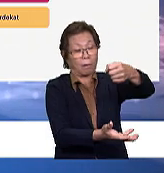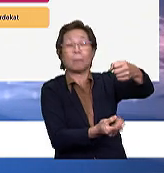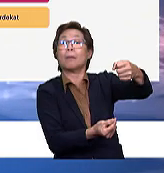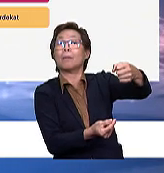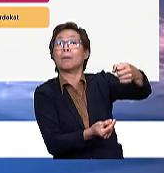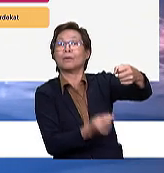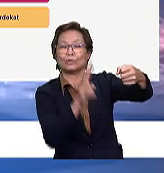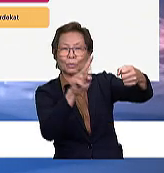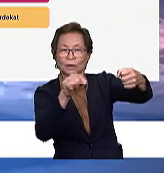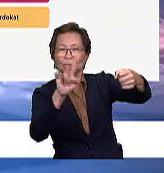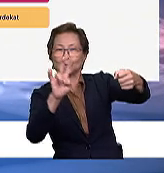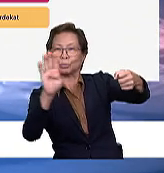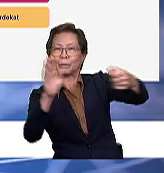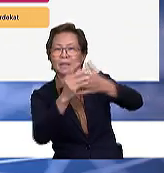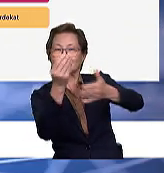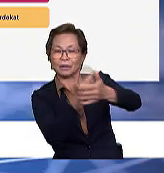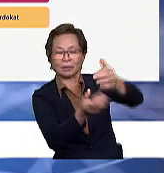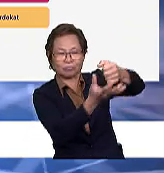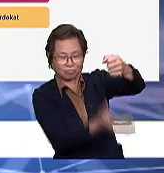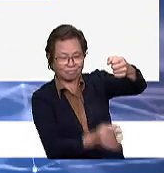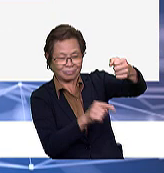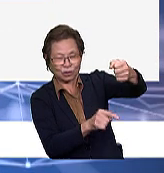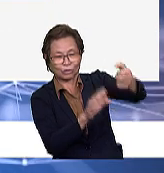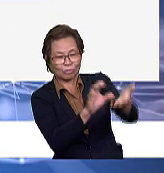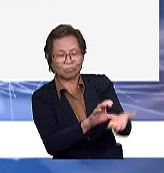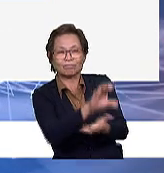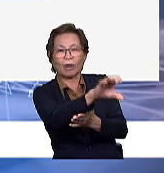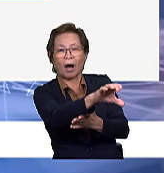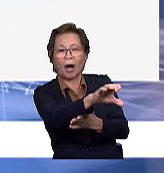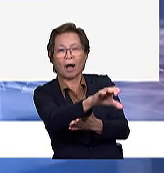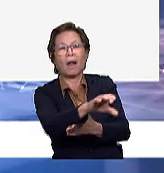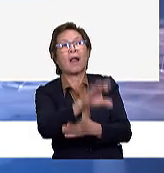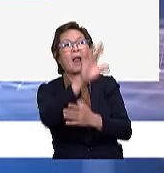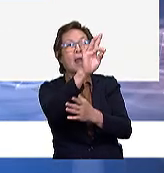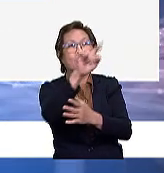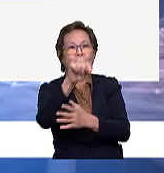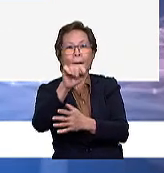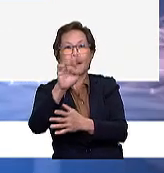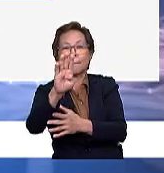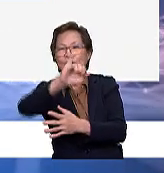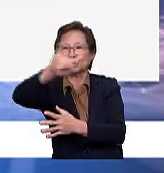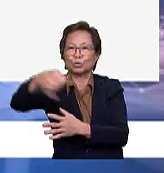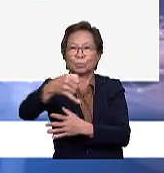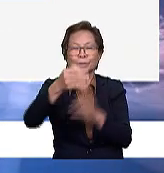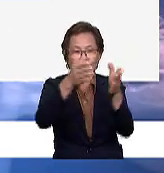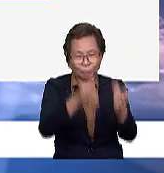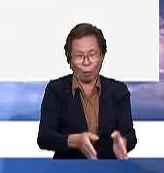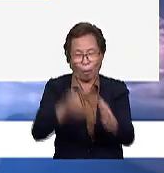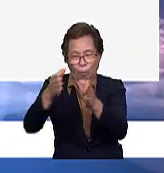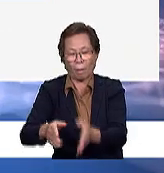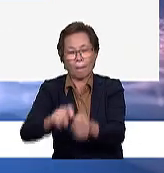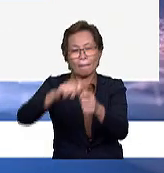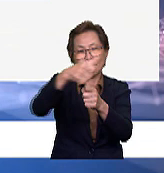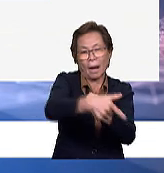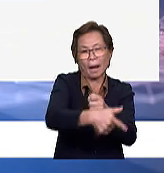sebanyak 27 biliar digigit yang telah pun disalurkan pada 804 juta Prima dengan